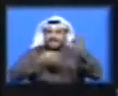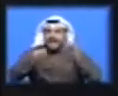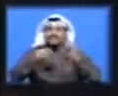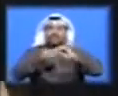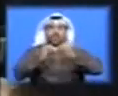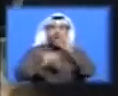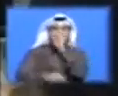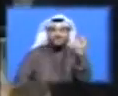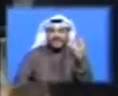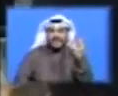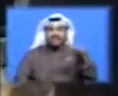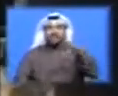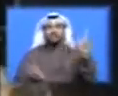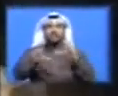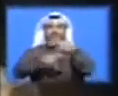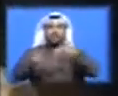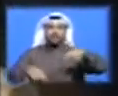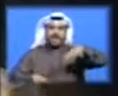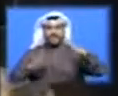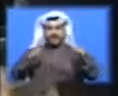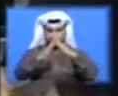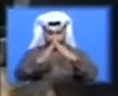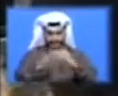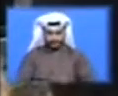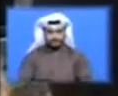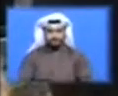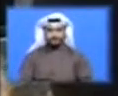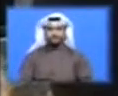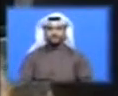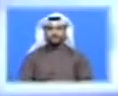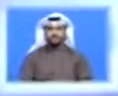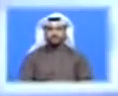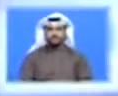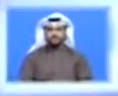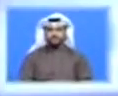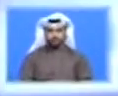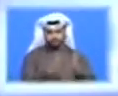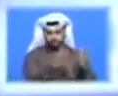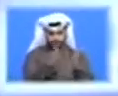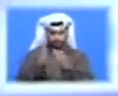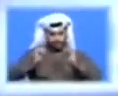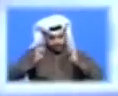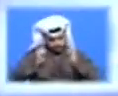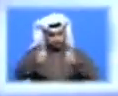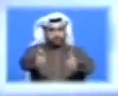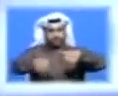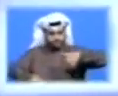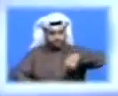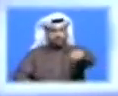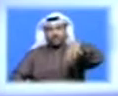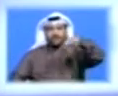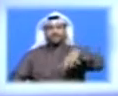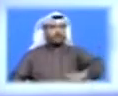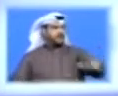البلدين. هبة يوسف، تلفزيون دولة الكويت، القاهرة. انطلق في العاصمة الأردنية